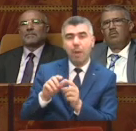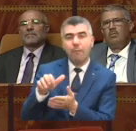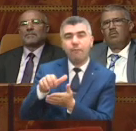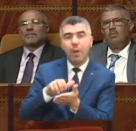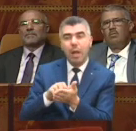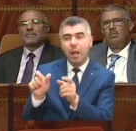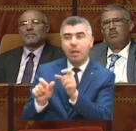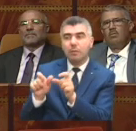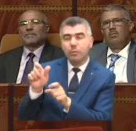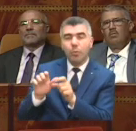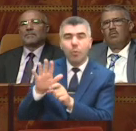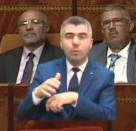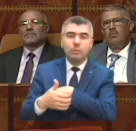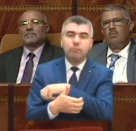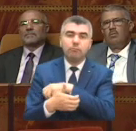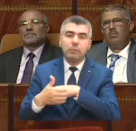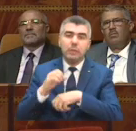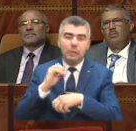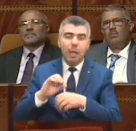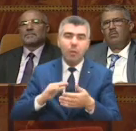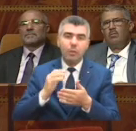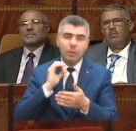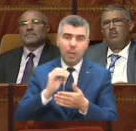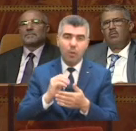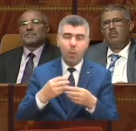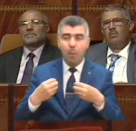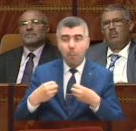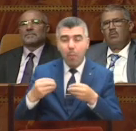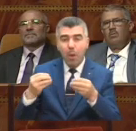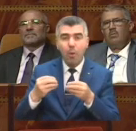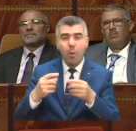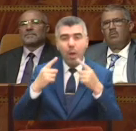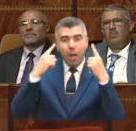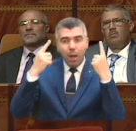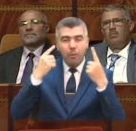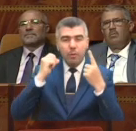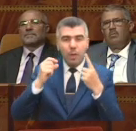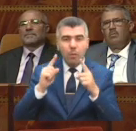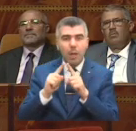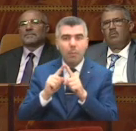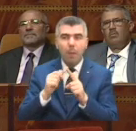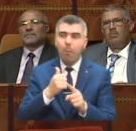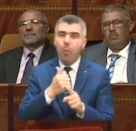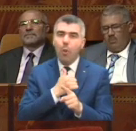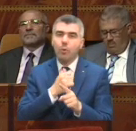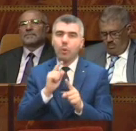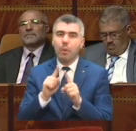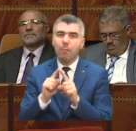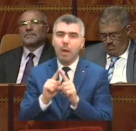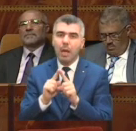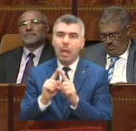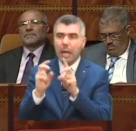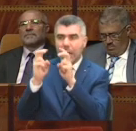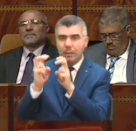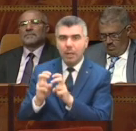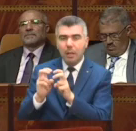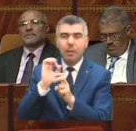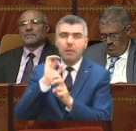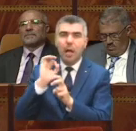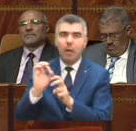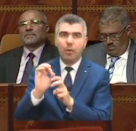ومكلفة على مستوى الإنتاج وعلى الفلاح والكساب الذي يتحمل وحده الخسائر. تأمين فلاحي ما